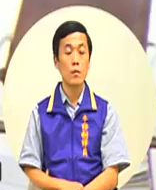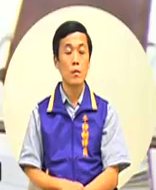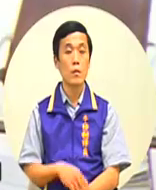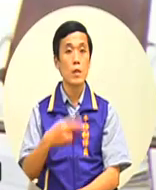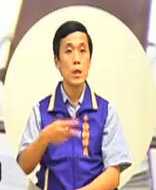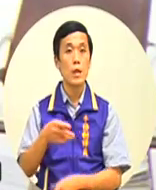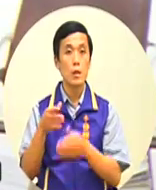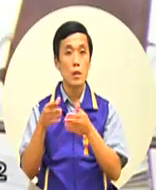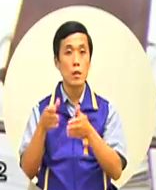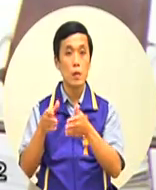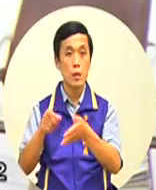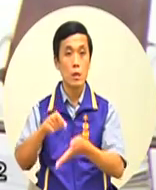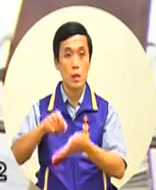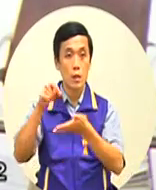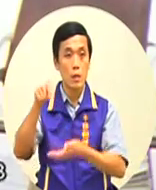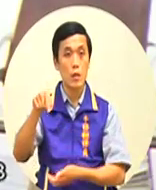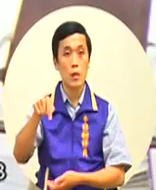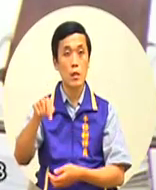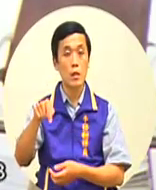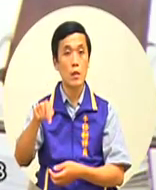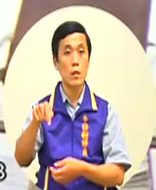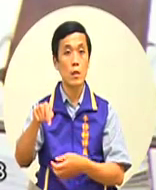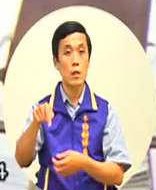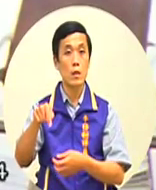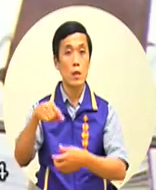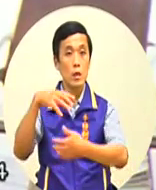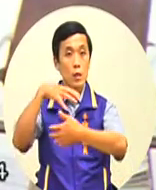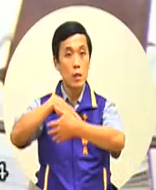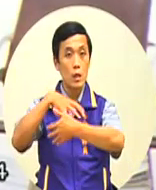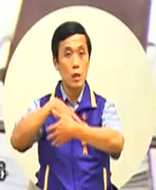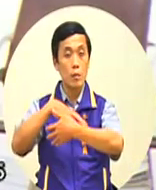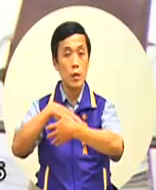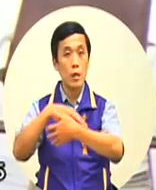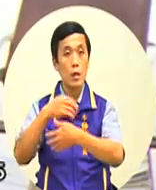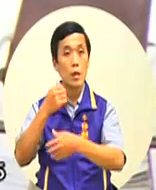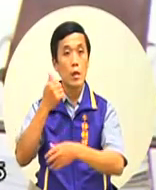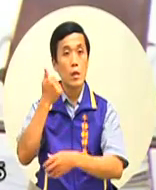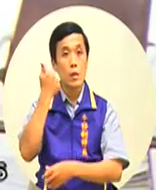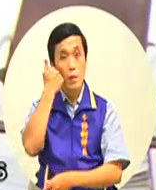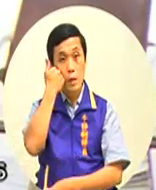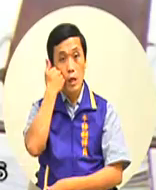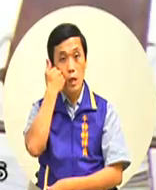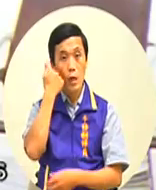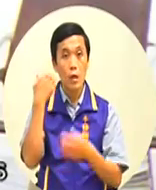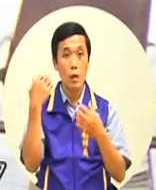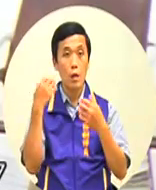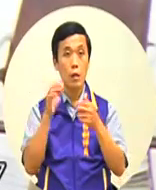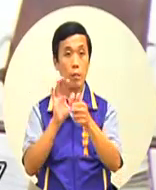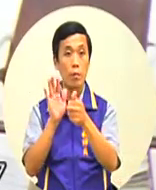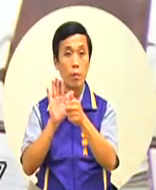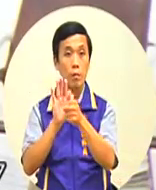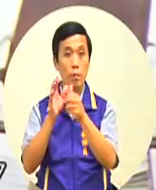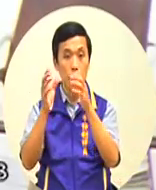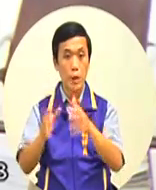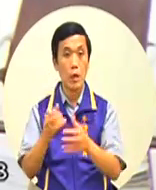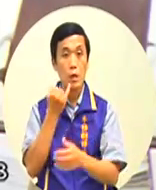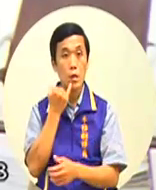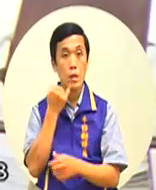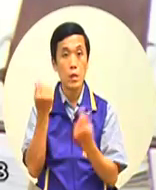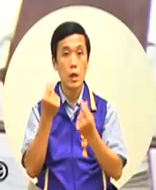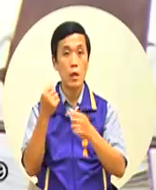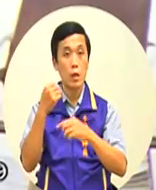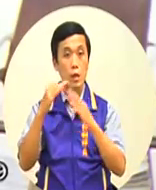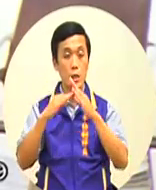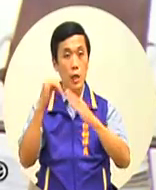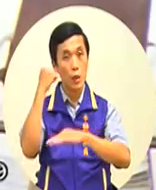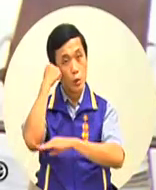干妈店，啊，干妈店里面有什么单位可以来做这方面的处理当然是居家护理所、